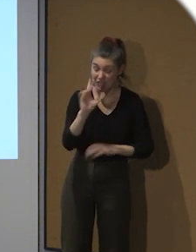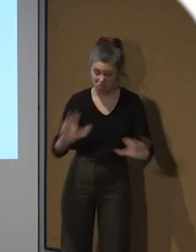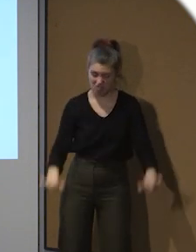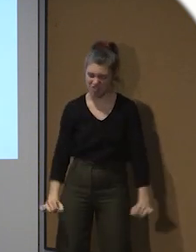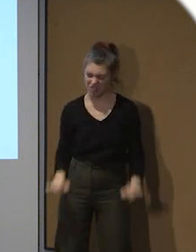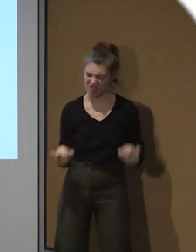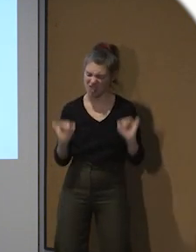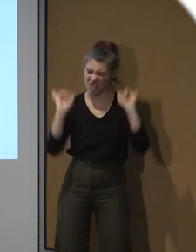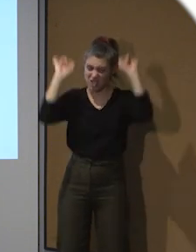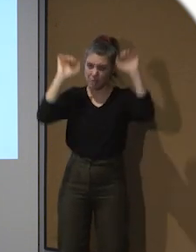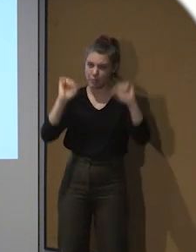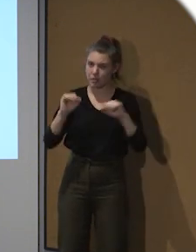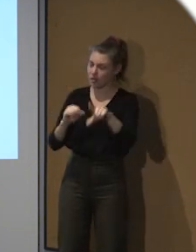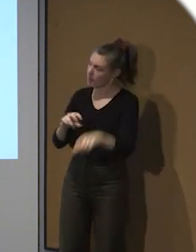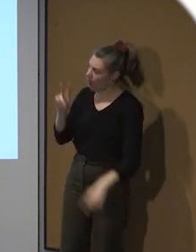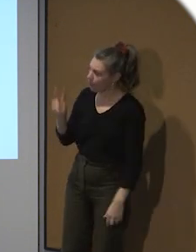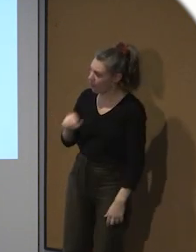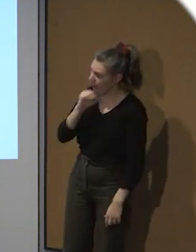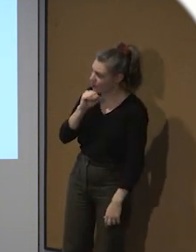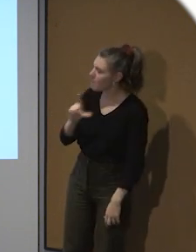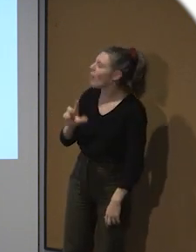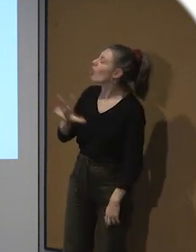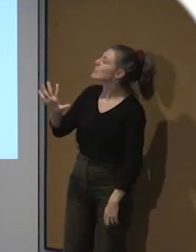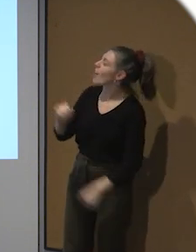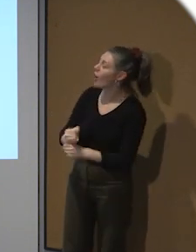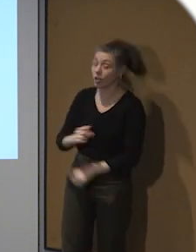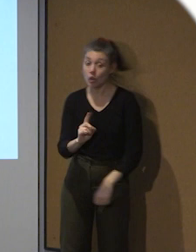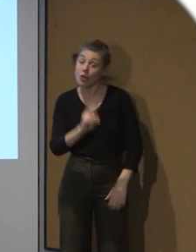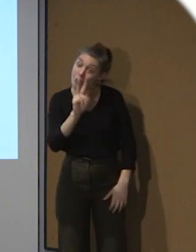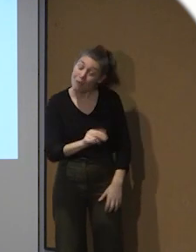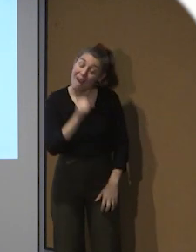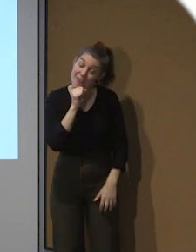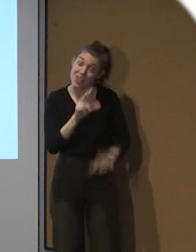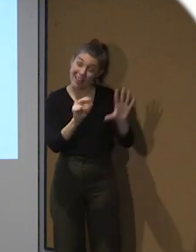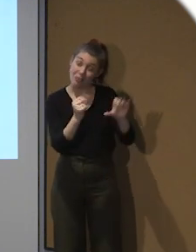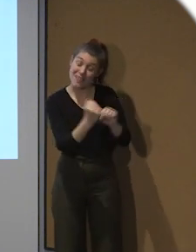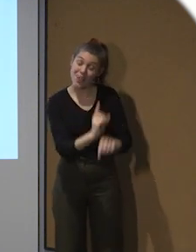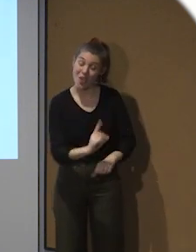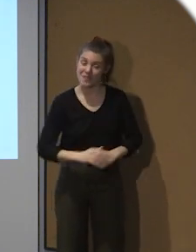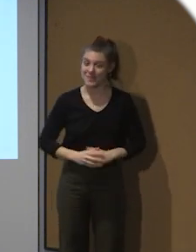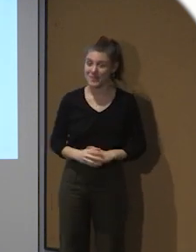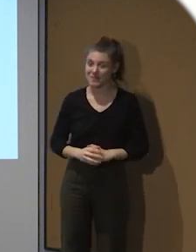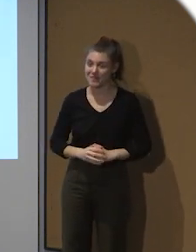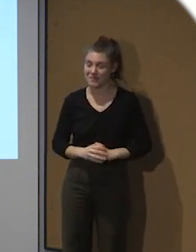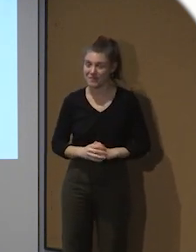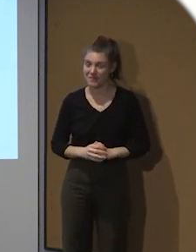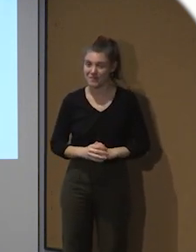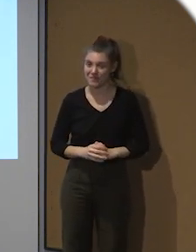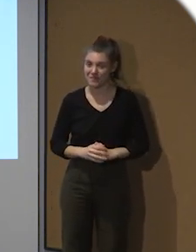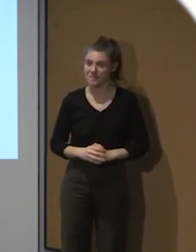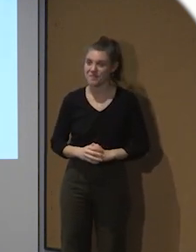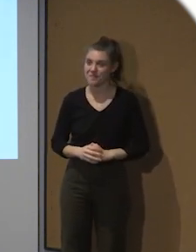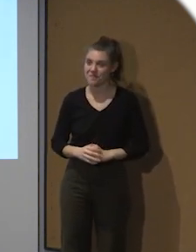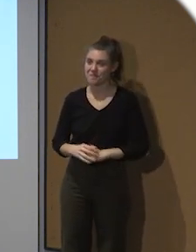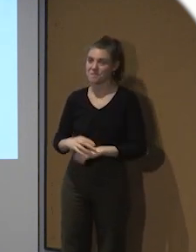vrai senior, pas 35 ans. Ah non, non, senior, pas 35, non, du vrai senior. D'accord. Une question dans la salle, allez-y, madame. Oui, j'ai